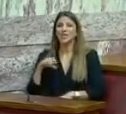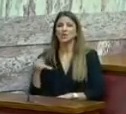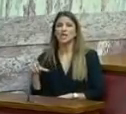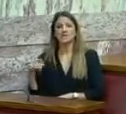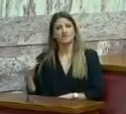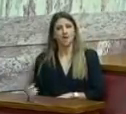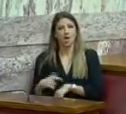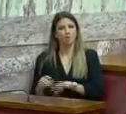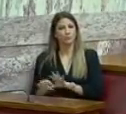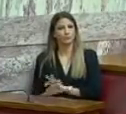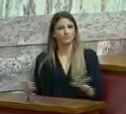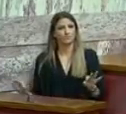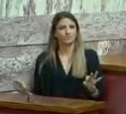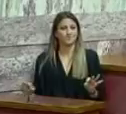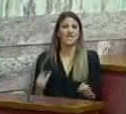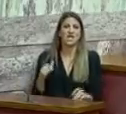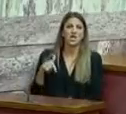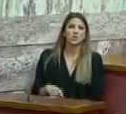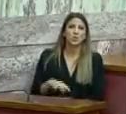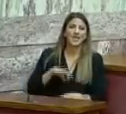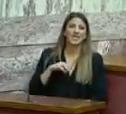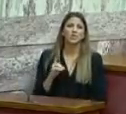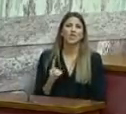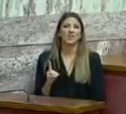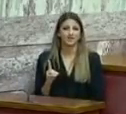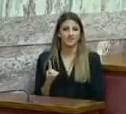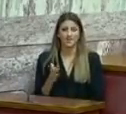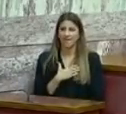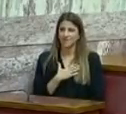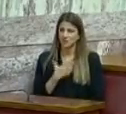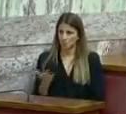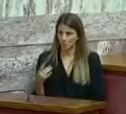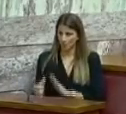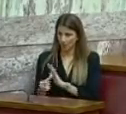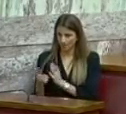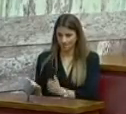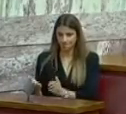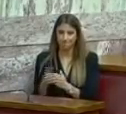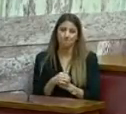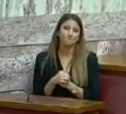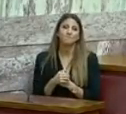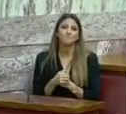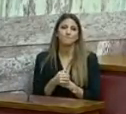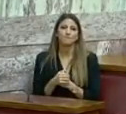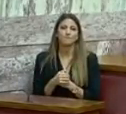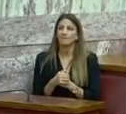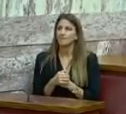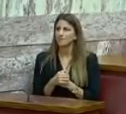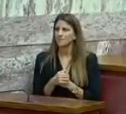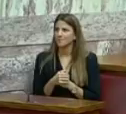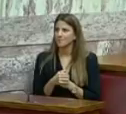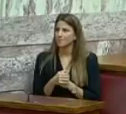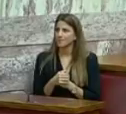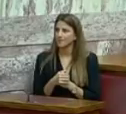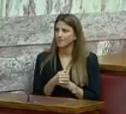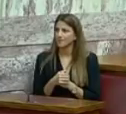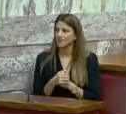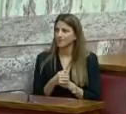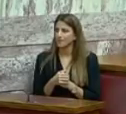συγγνώμη. Λοιπόν, ευχαριστώ, κύριε Πρόεδρε. Ευχαριστώ, κύριε Πρόεδρε. Ούτε ναι η μέμεση, ούτε